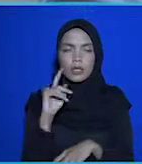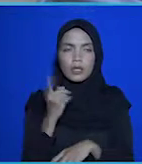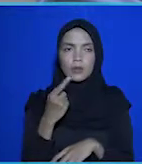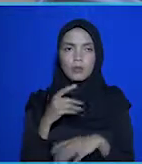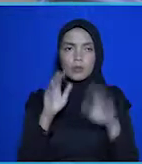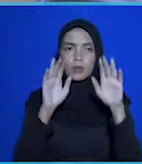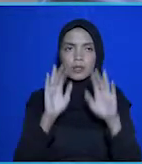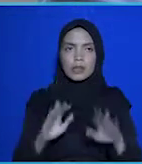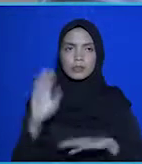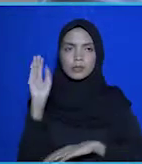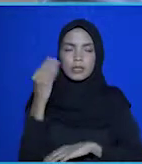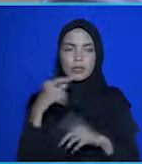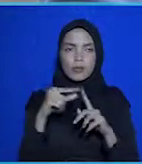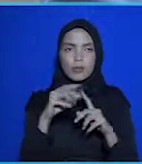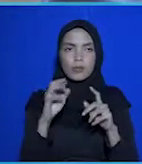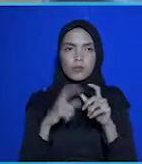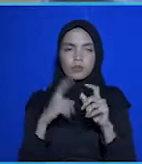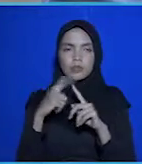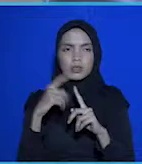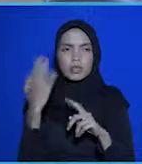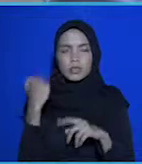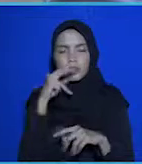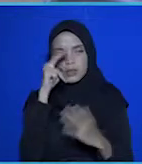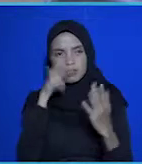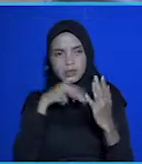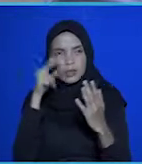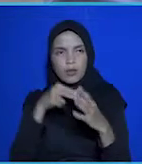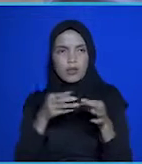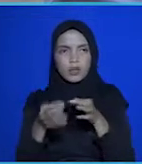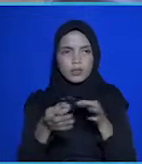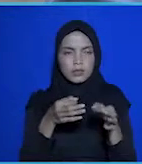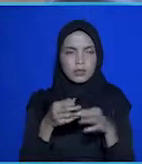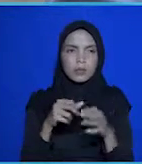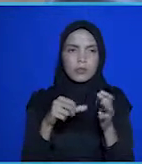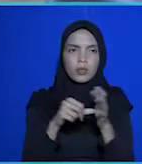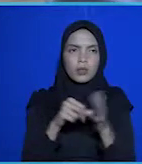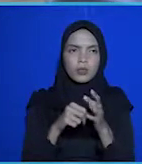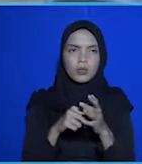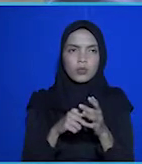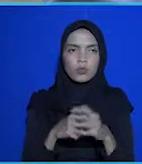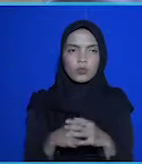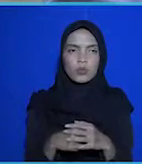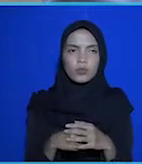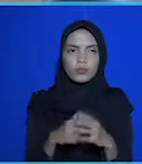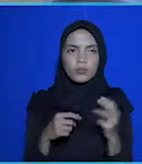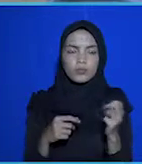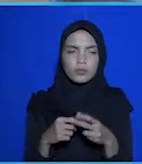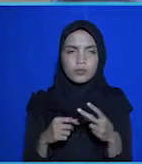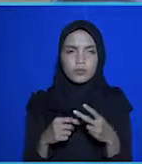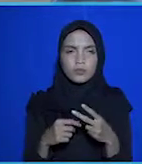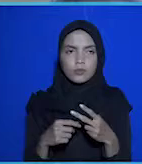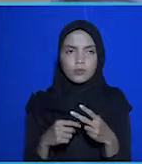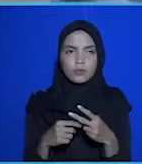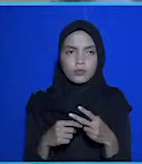soal rumah Risha itu Pak. Nah, apakah fasilitator itu untuk membantu untuk membangun rumah itu? Lalu pertanyaannya kan